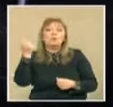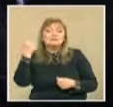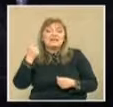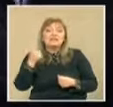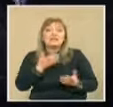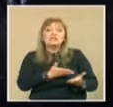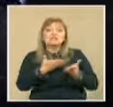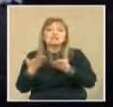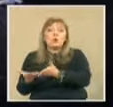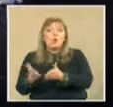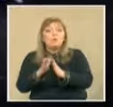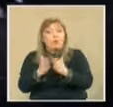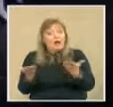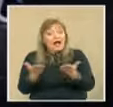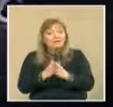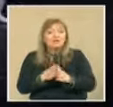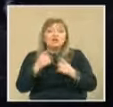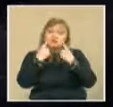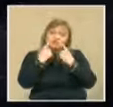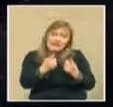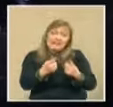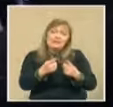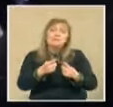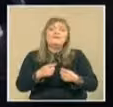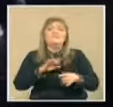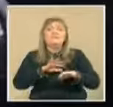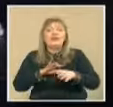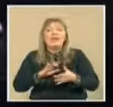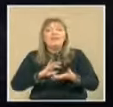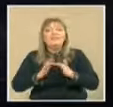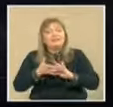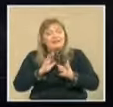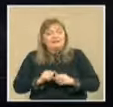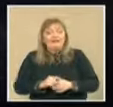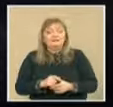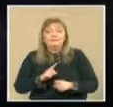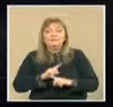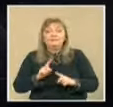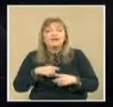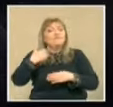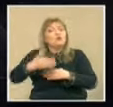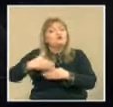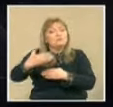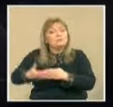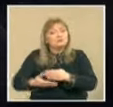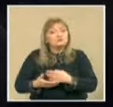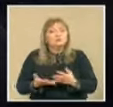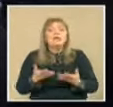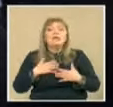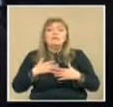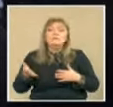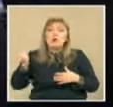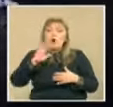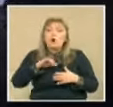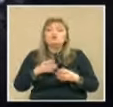Ще гледаме в YouTube. Но ще гледаме видеото в YouTube, точно така. Да. Какво още предстои? Няма с това само да се размине участието на учителите. Имат още